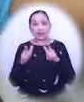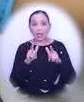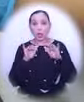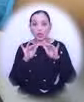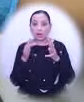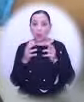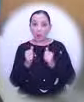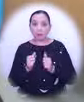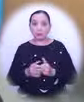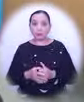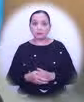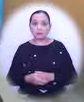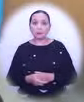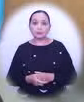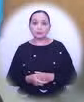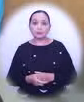olamiz.